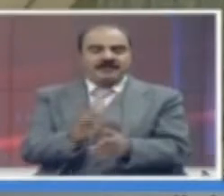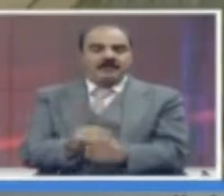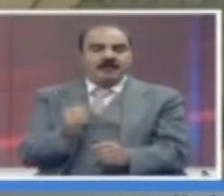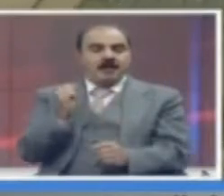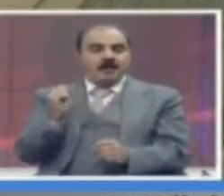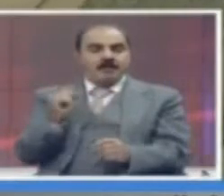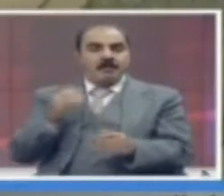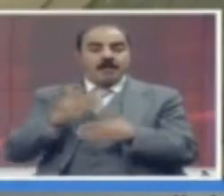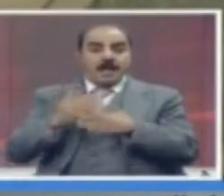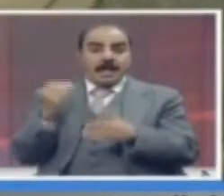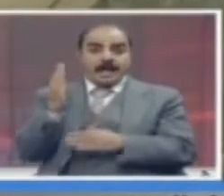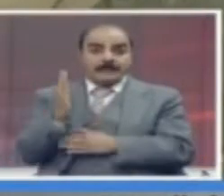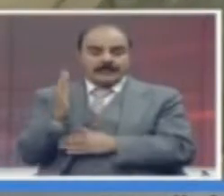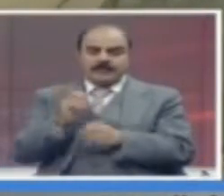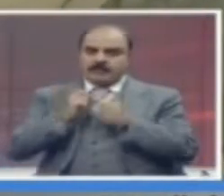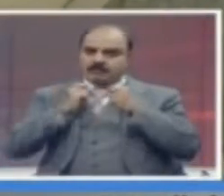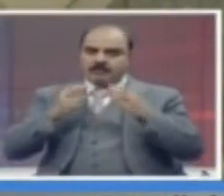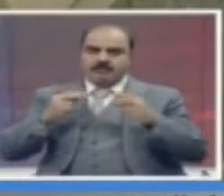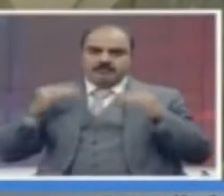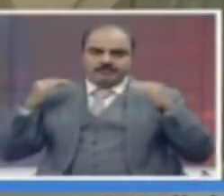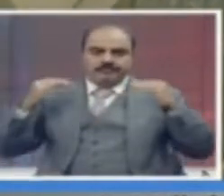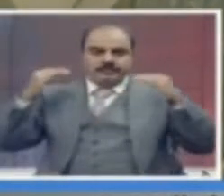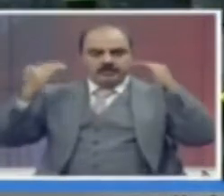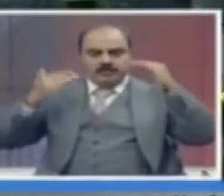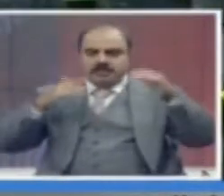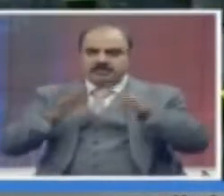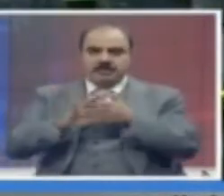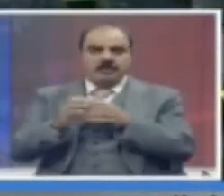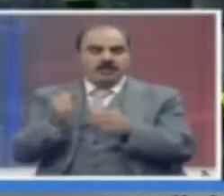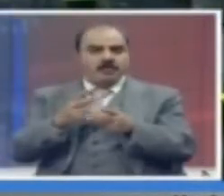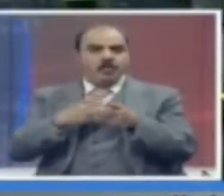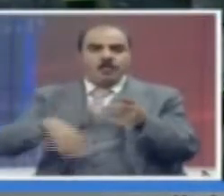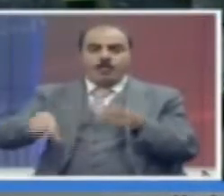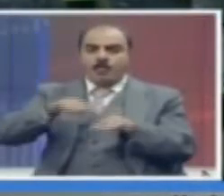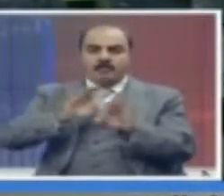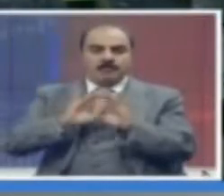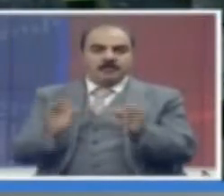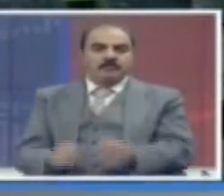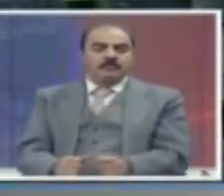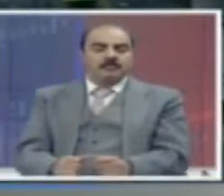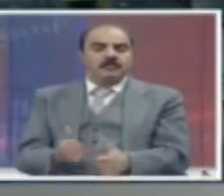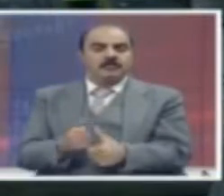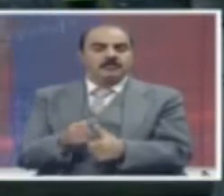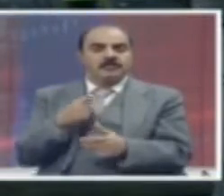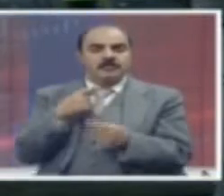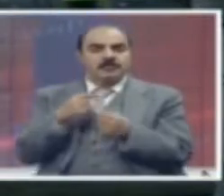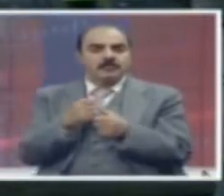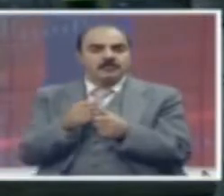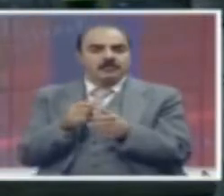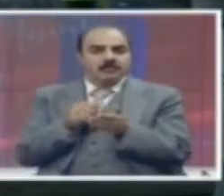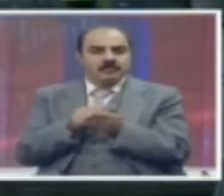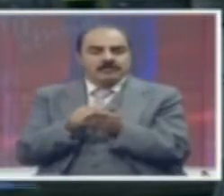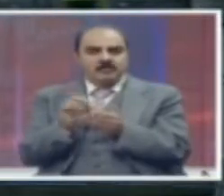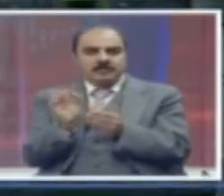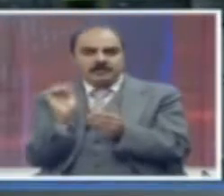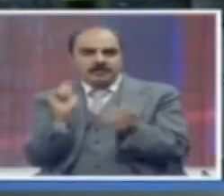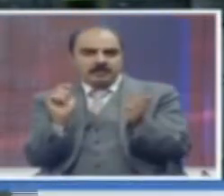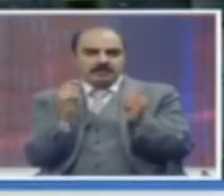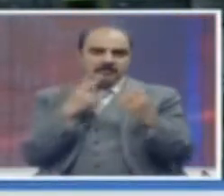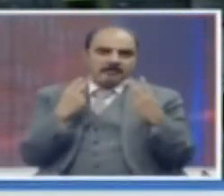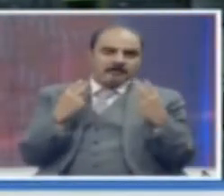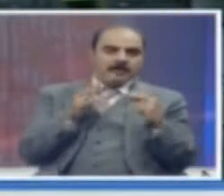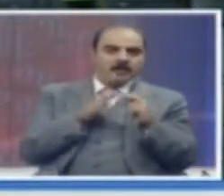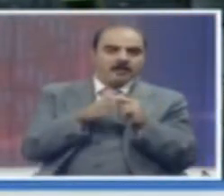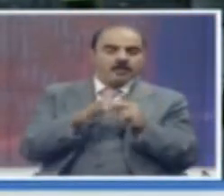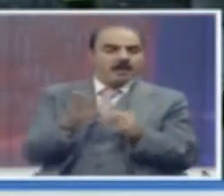أو الحديد ده كلها نعتبر أنها خلصت بالكامل. إحنا حاليا شغالين في أعمال التشطيبات، نقدر نقول